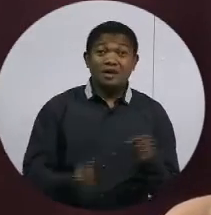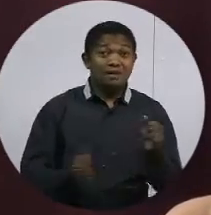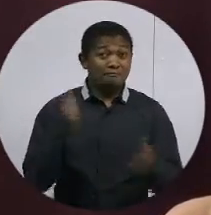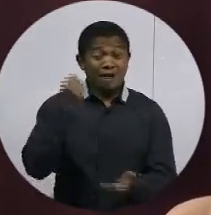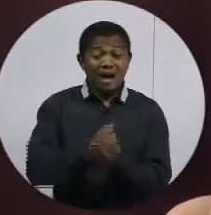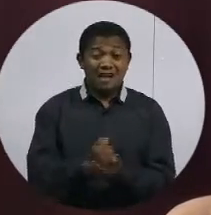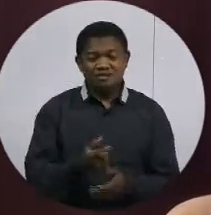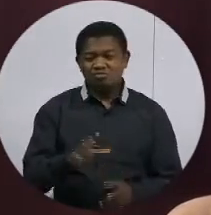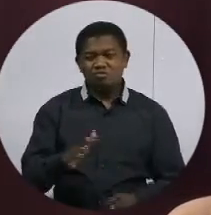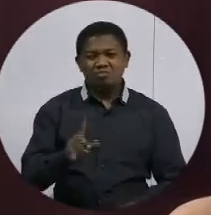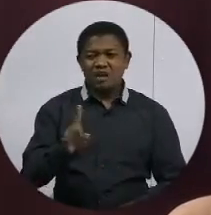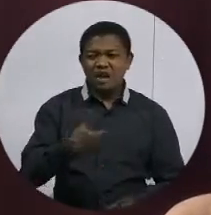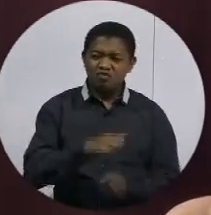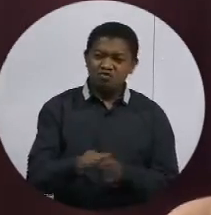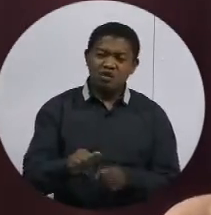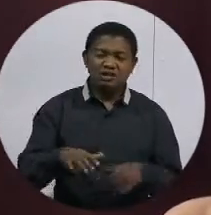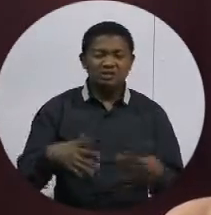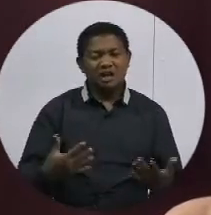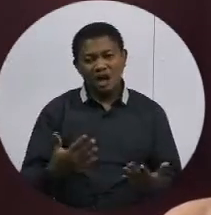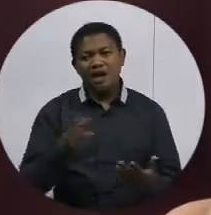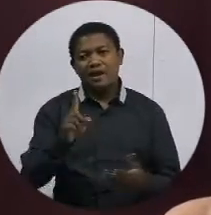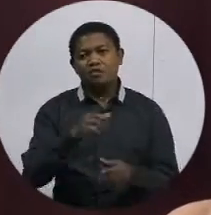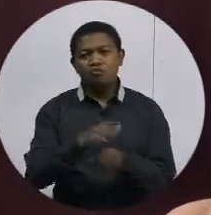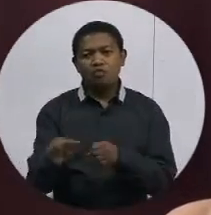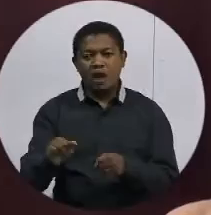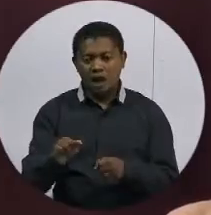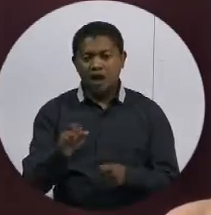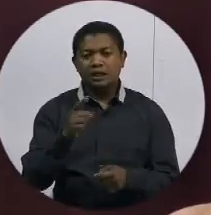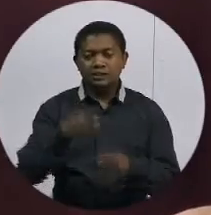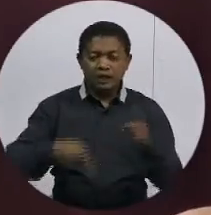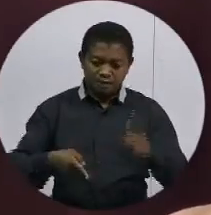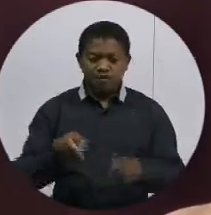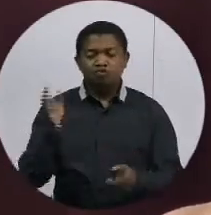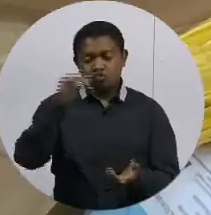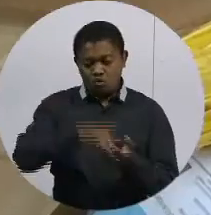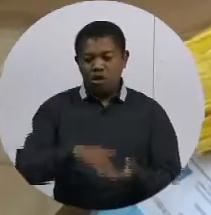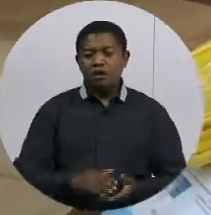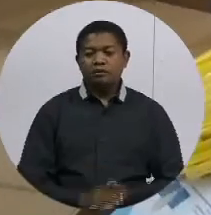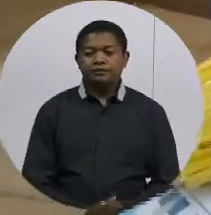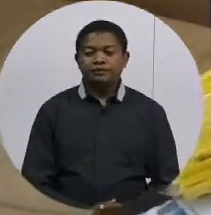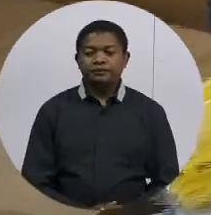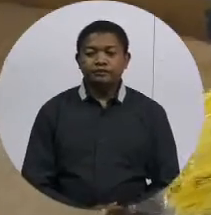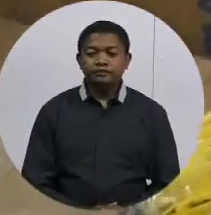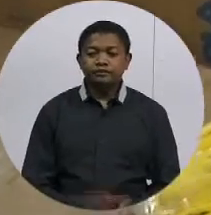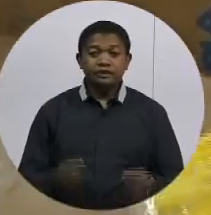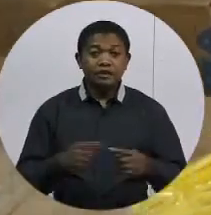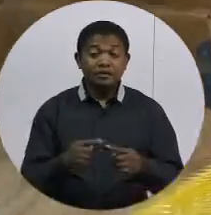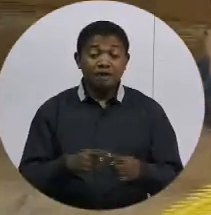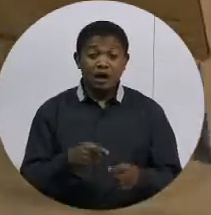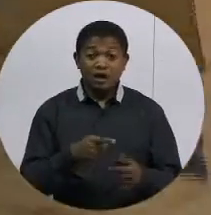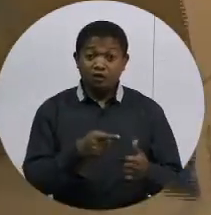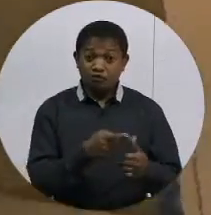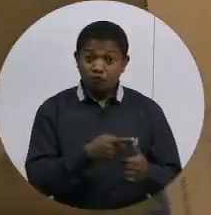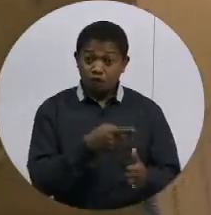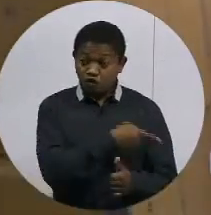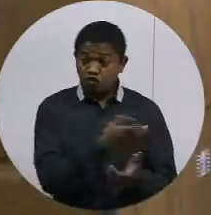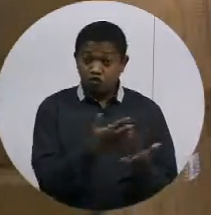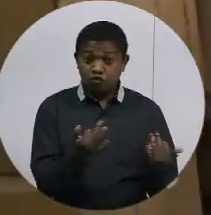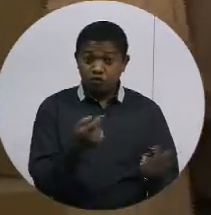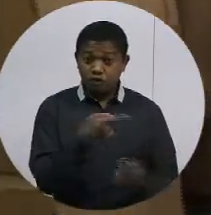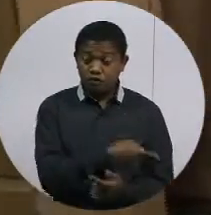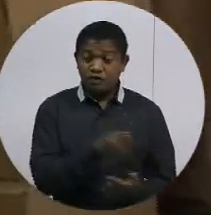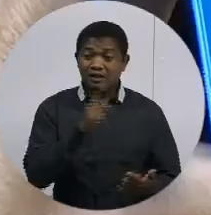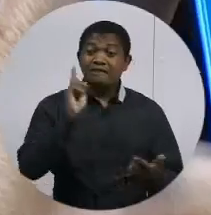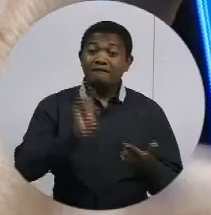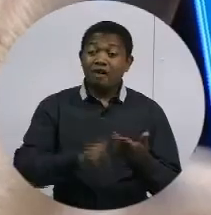volana eo na ray volana sy tapany eo dia tokony tonga fa akoatra ny respirateur fitaovana maromaro entina miady